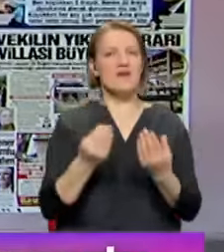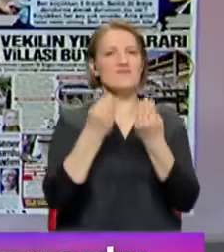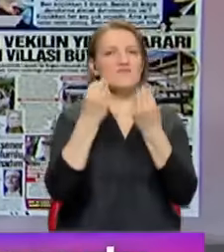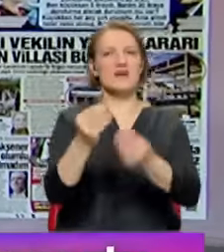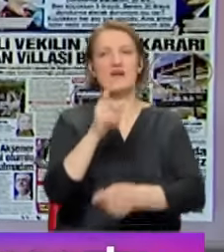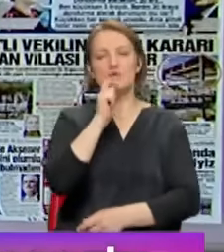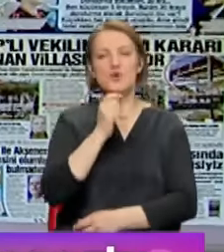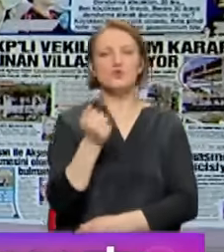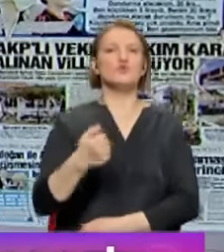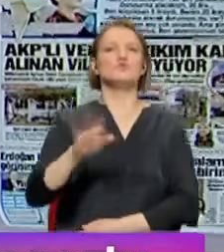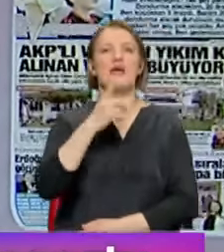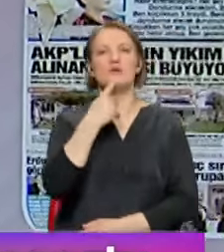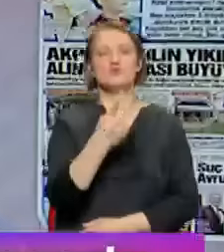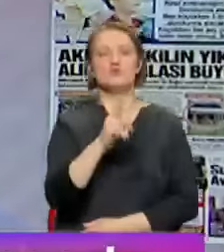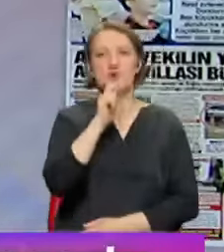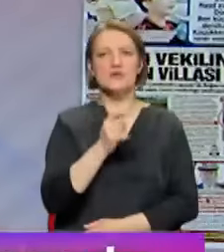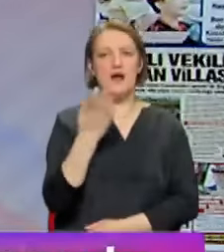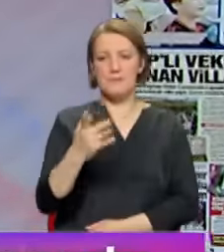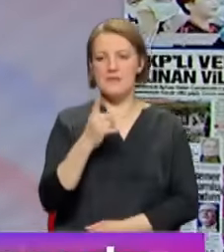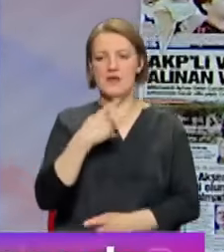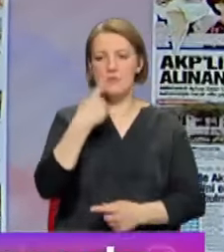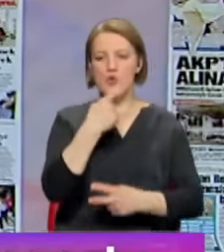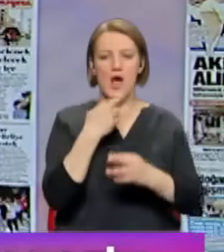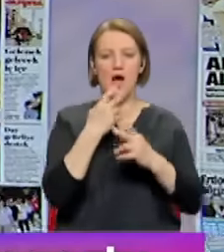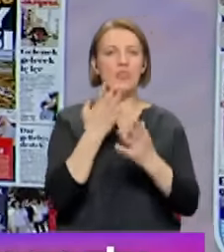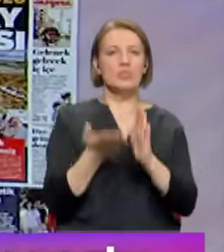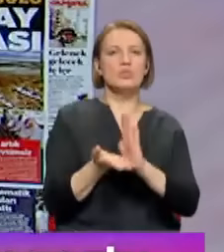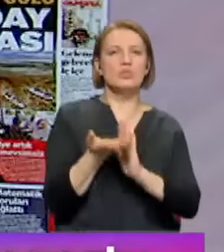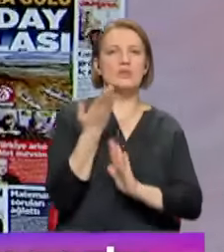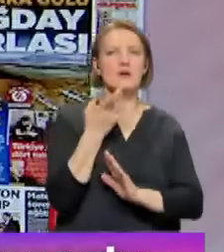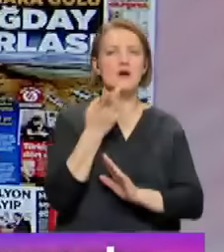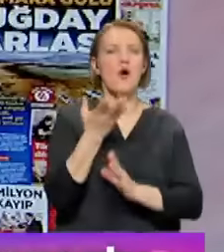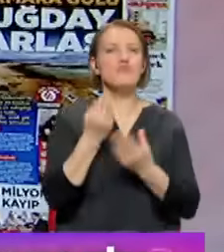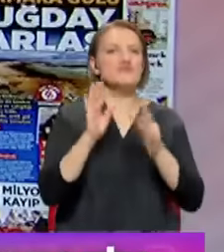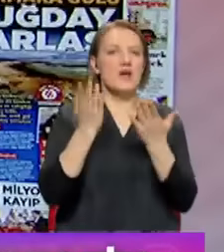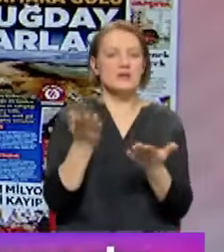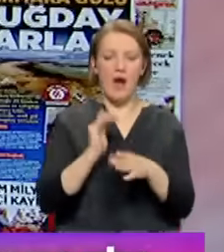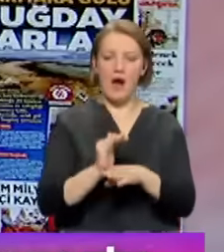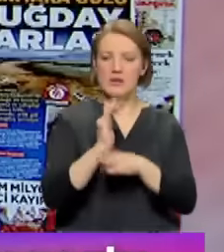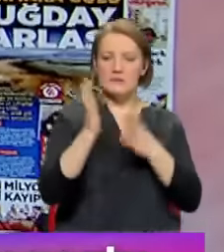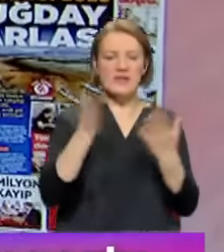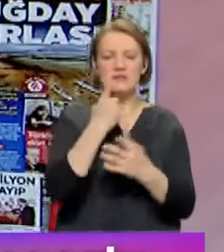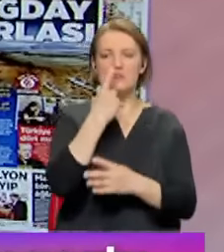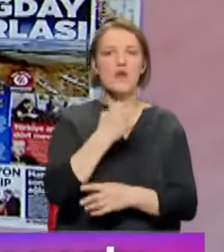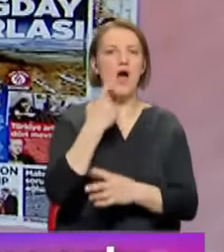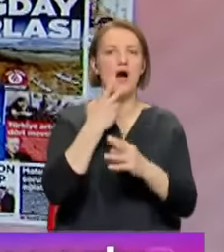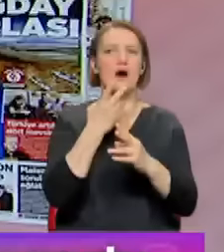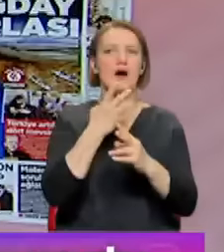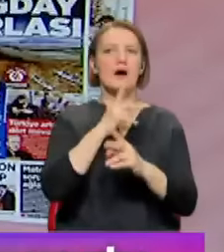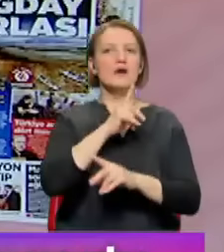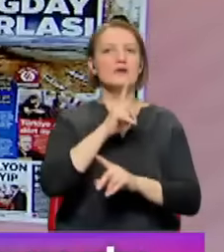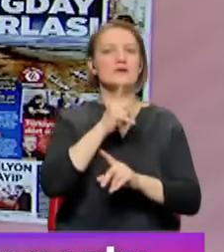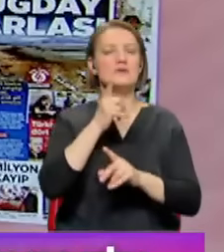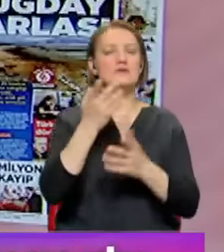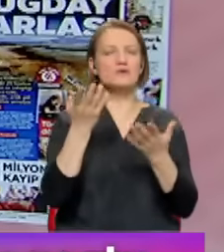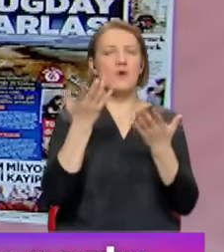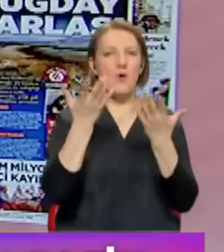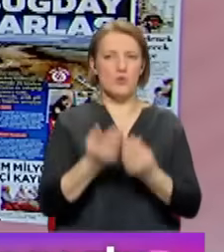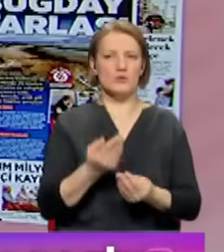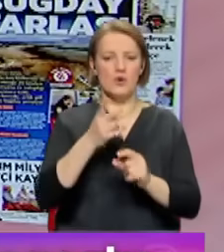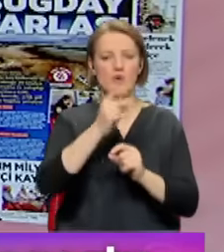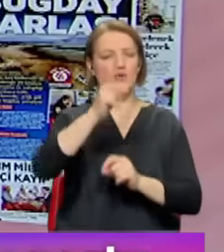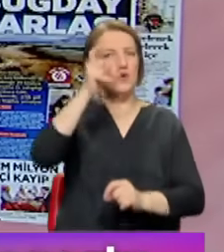sözler tutulmayan sözler ve bir mülakat olmayacaktı. Bakın hayatımızda nasıl mülakat yerleşti.